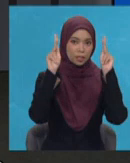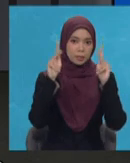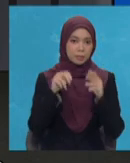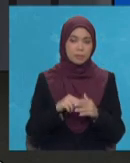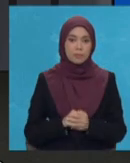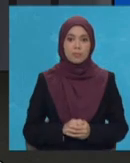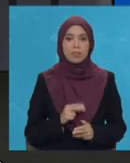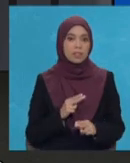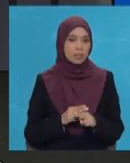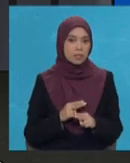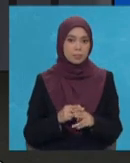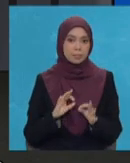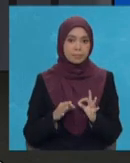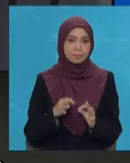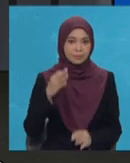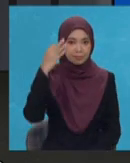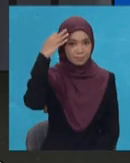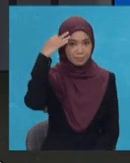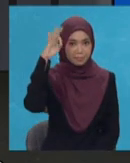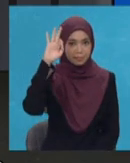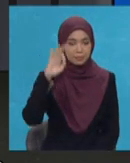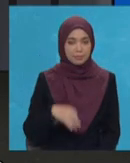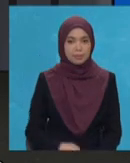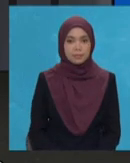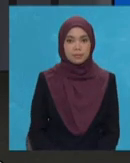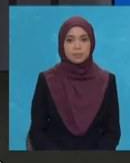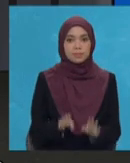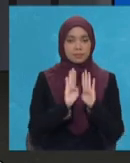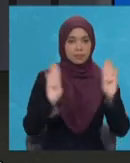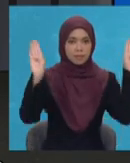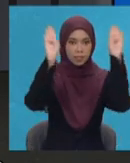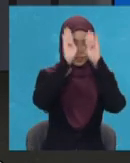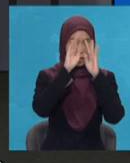shovel bakerin haji suhailiran haji Kamarudin